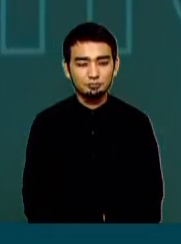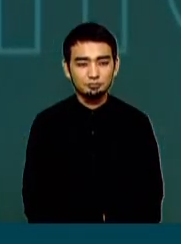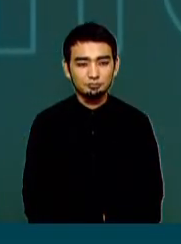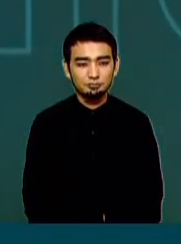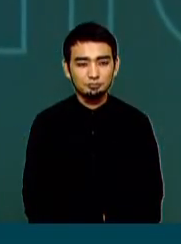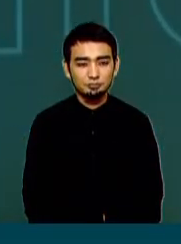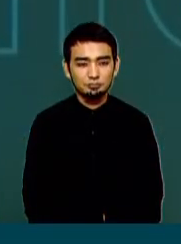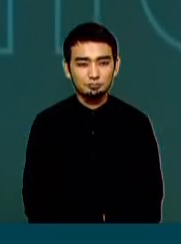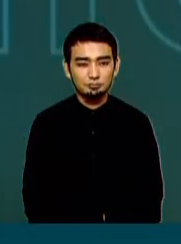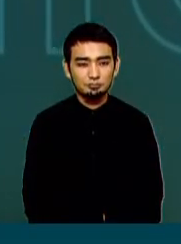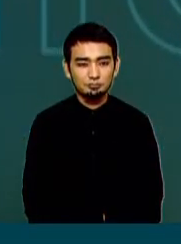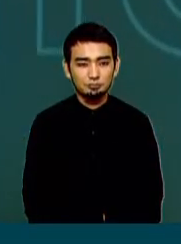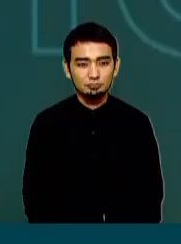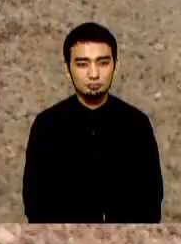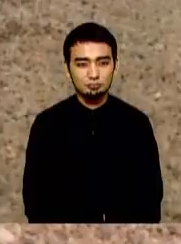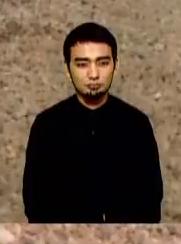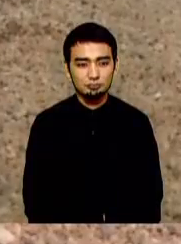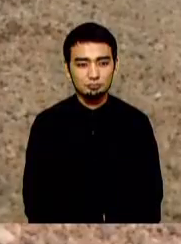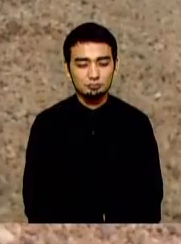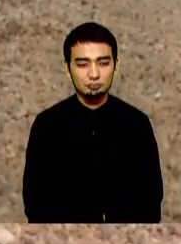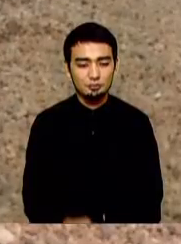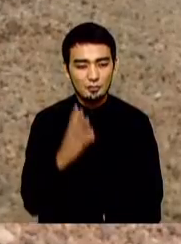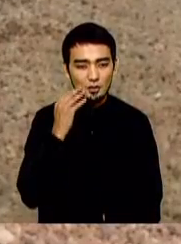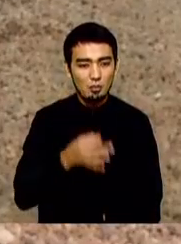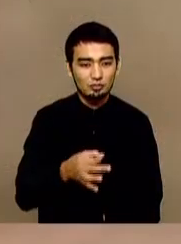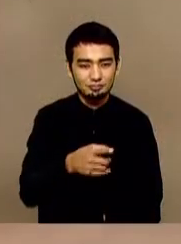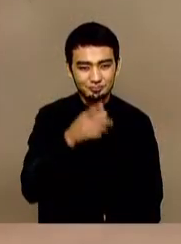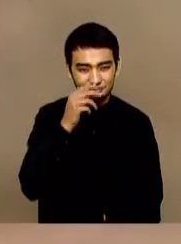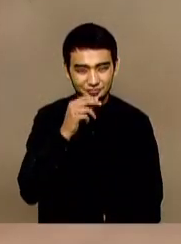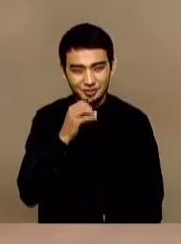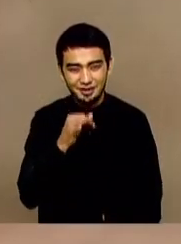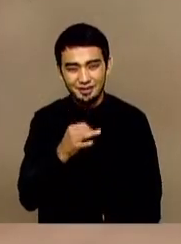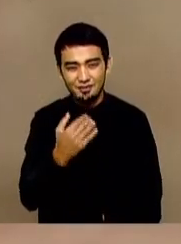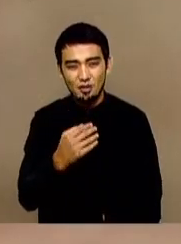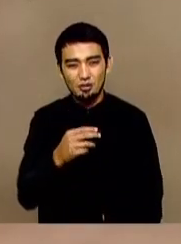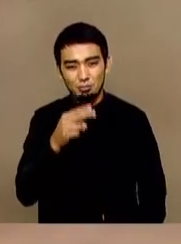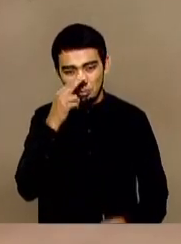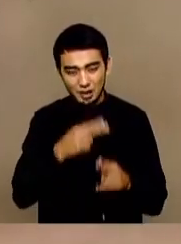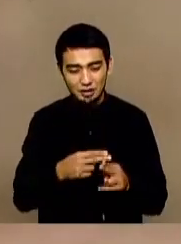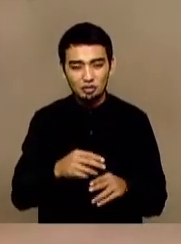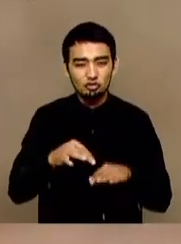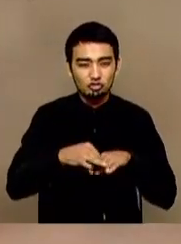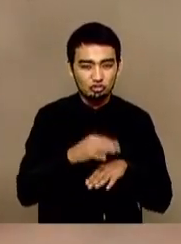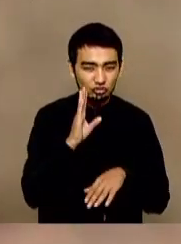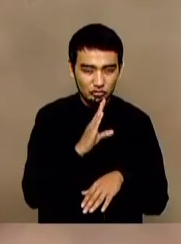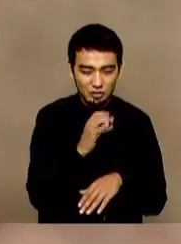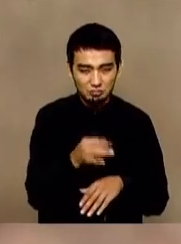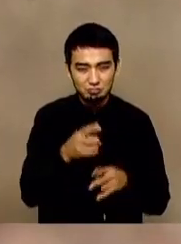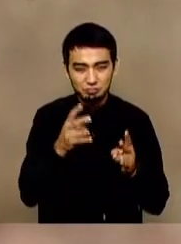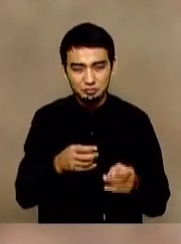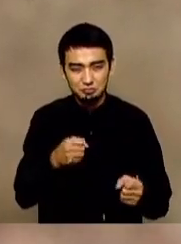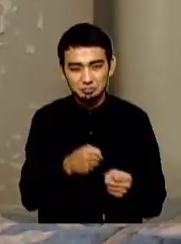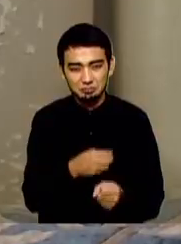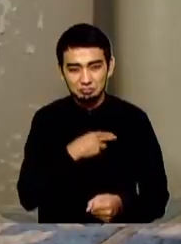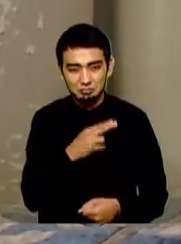күмбеске бармай амалым. Алматы облысында осы азаматпен бауырының, әйелінің қазасына себепші болған күдікті неге